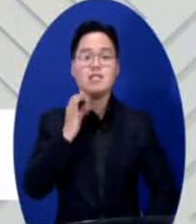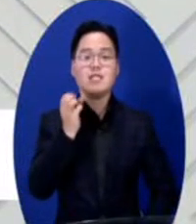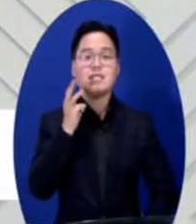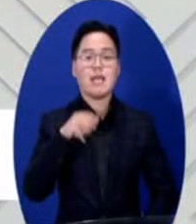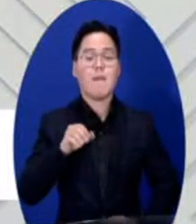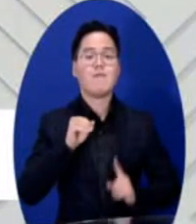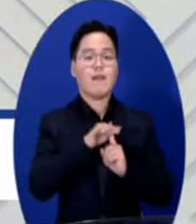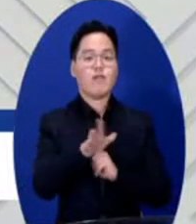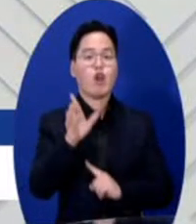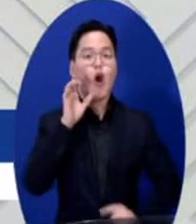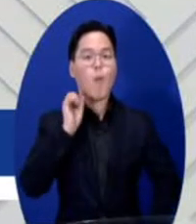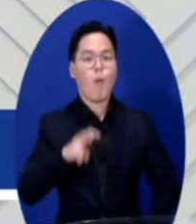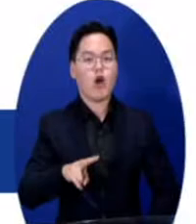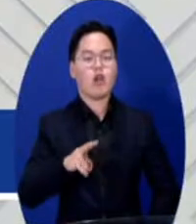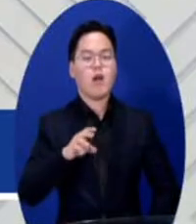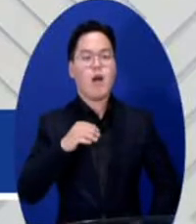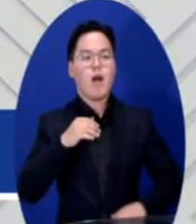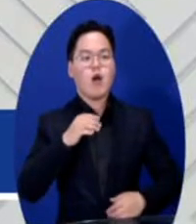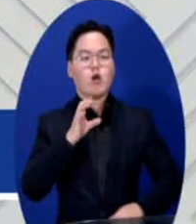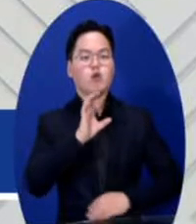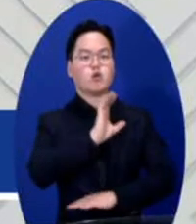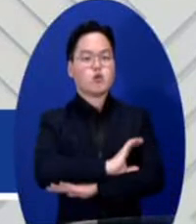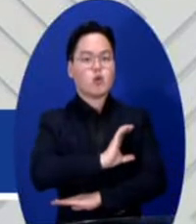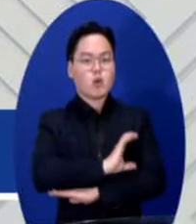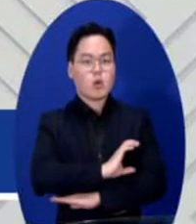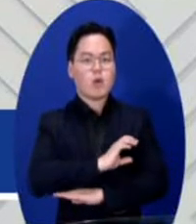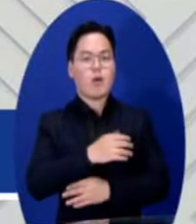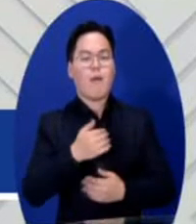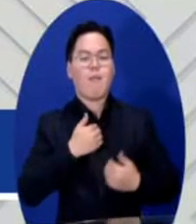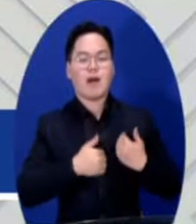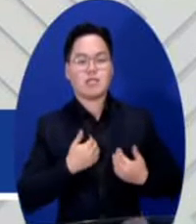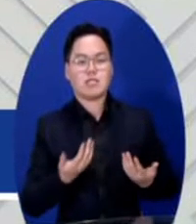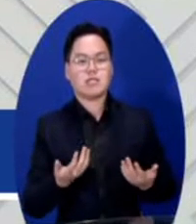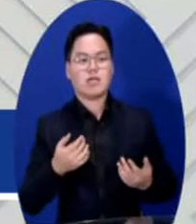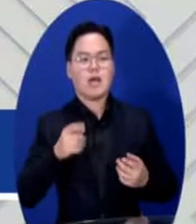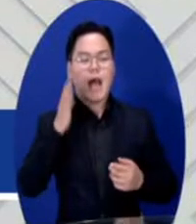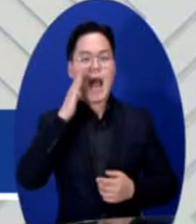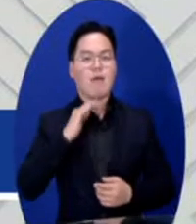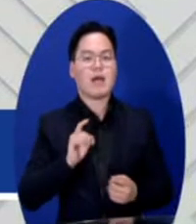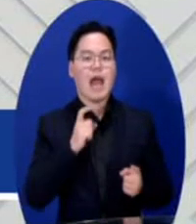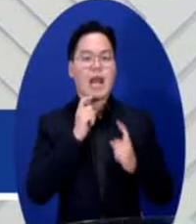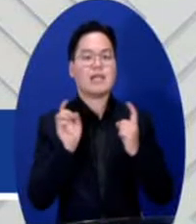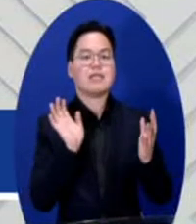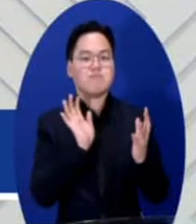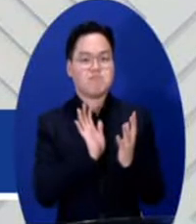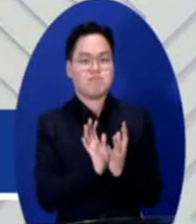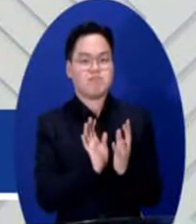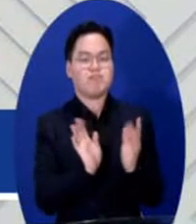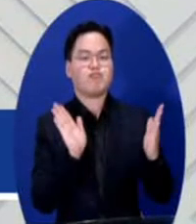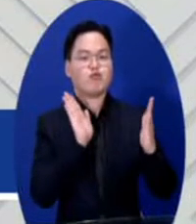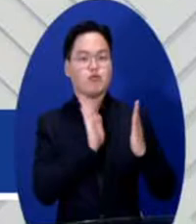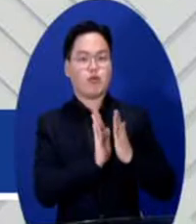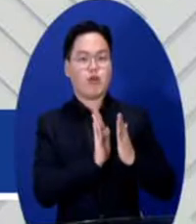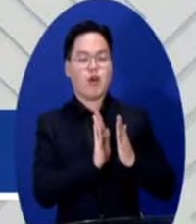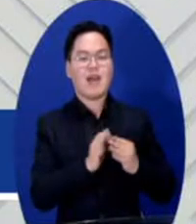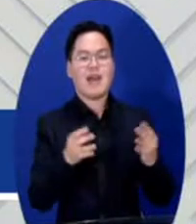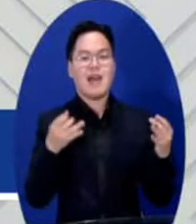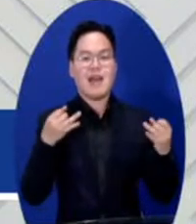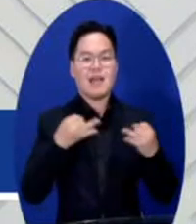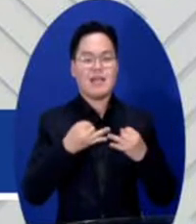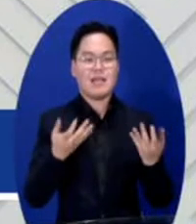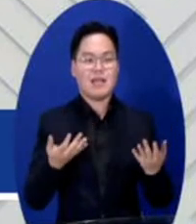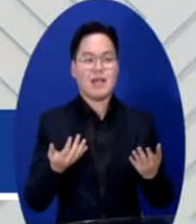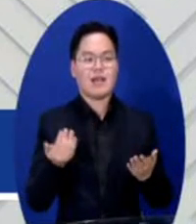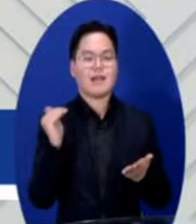сурагч, багш, эцэг хэрэгх холбоо сайжирч байгаа. За хүүхдүүд бол гэрийн даалгавар, мөн одоо видео хичээл, одоо онлайнаар